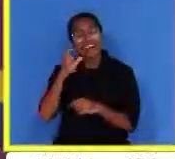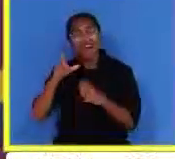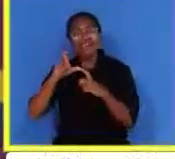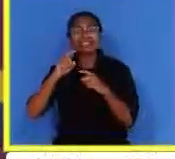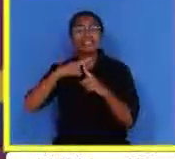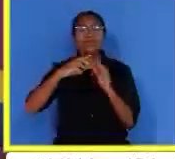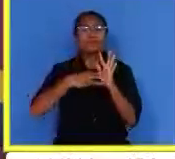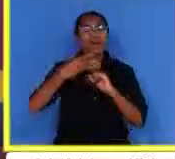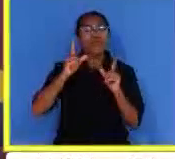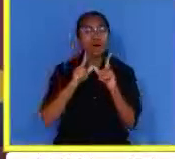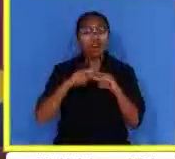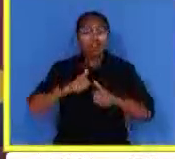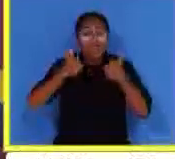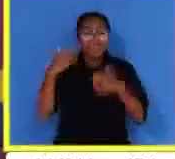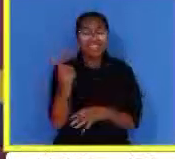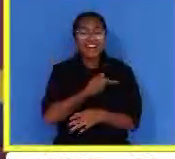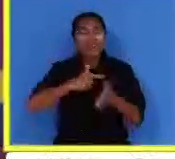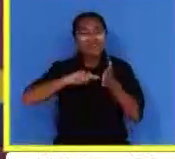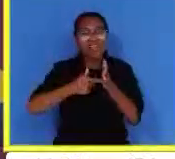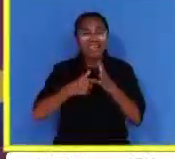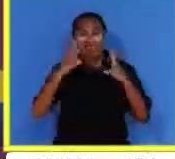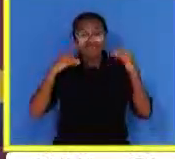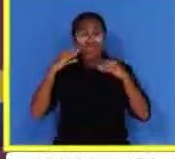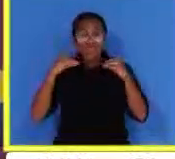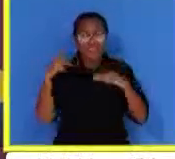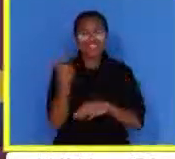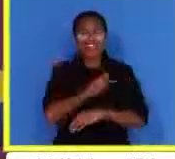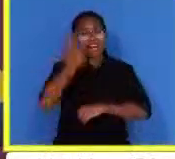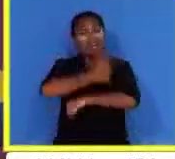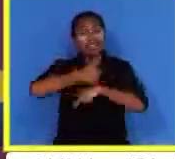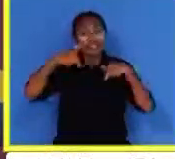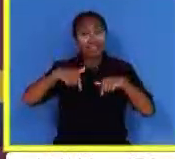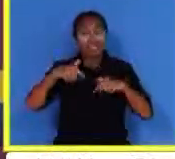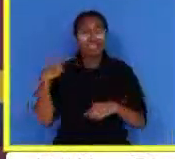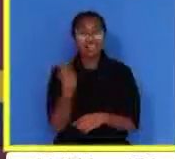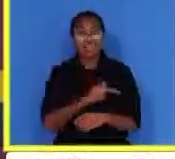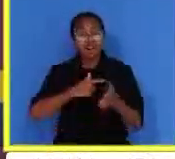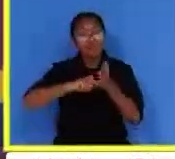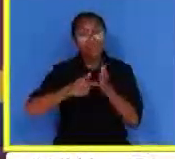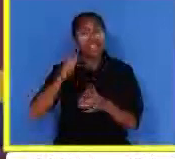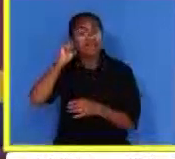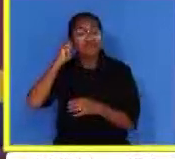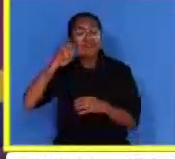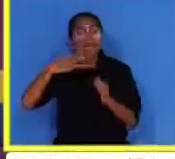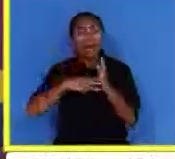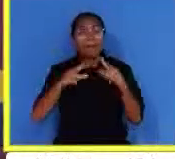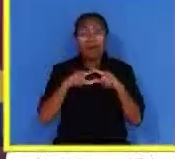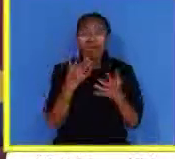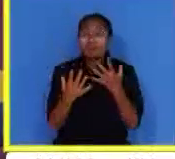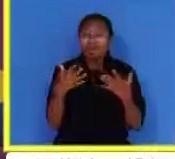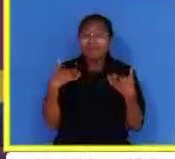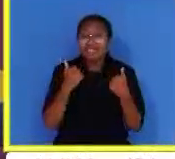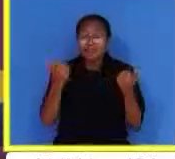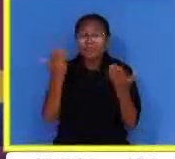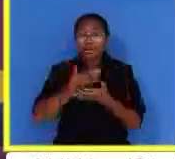Yogyakarta. Baik, kita mulai dialog kita pada saat hari ini. Mungkin kita mulai dari Ibu Emma. Ibu Emma mungkin bisa